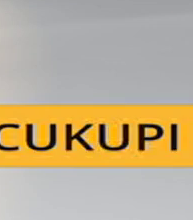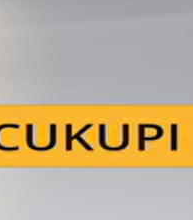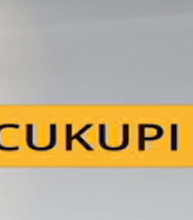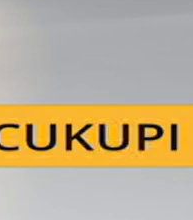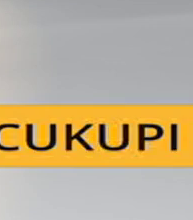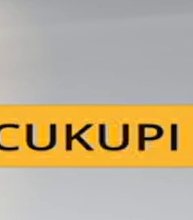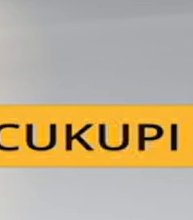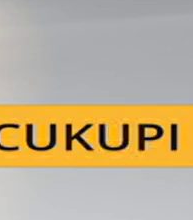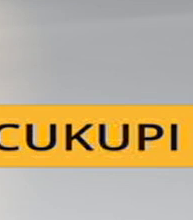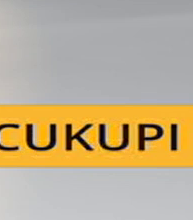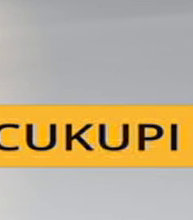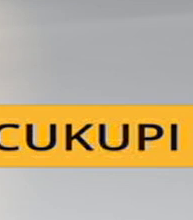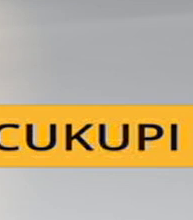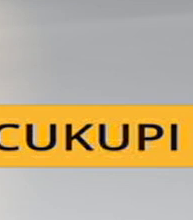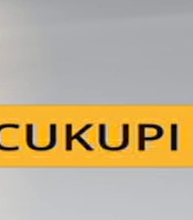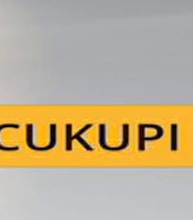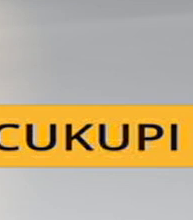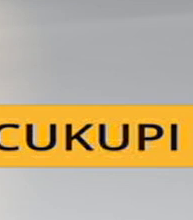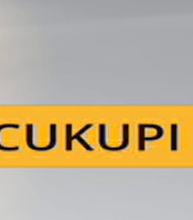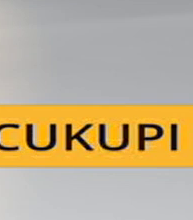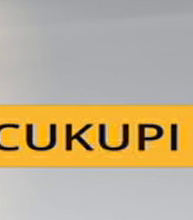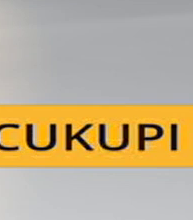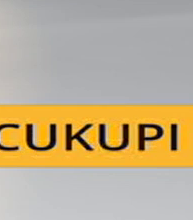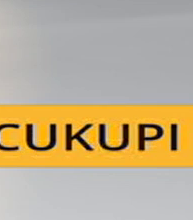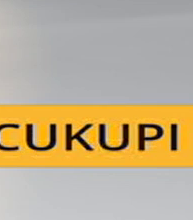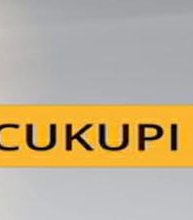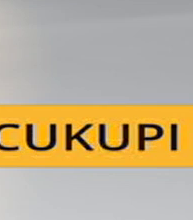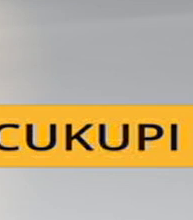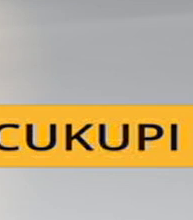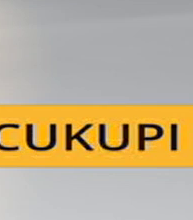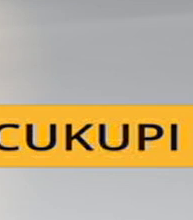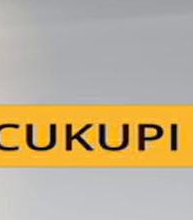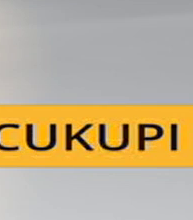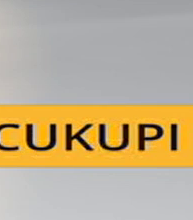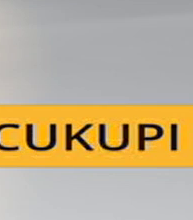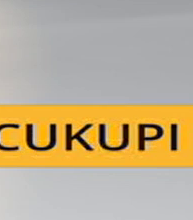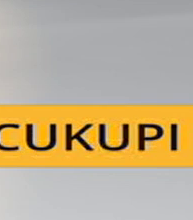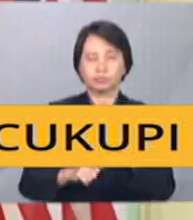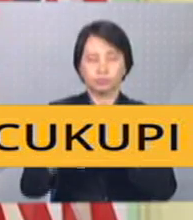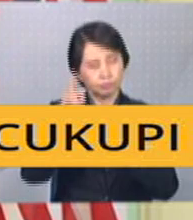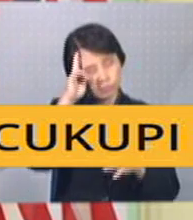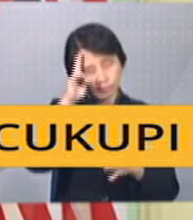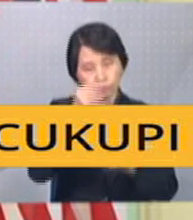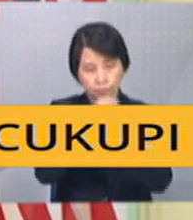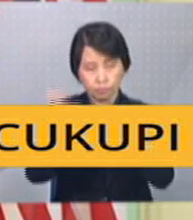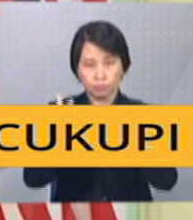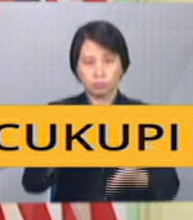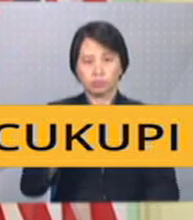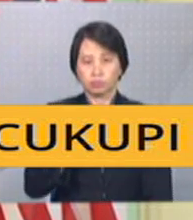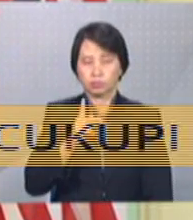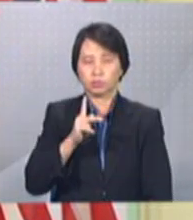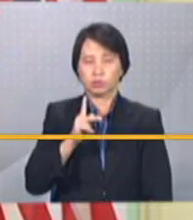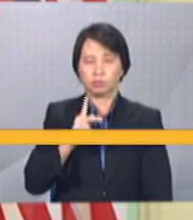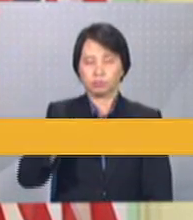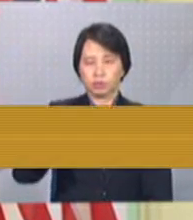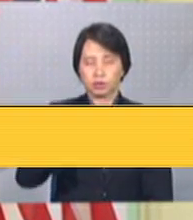mencukupi dan mampu menampung permintaan pengguna seluruh negara Strike ini Hai Kementerian Perdagangan